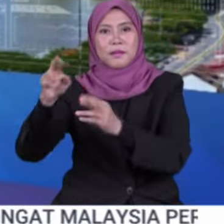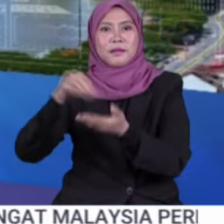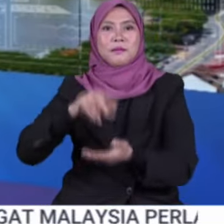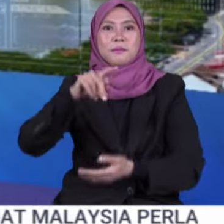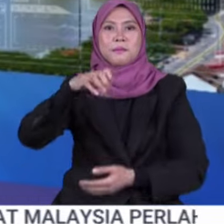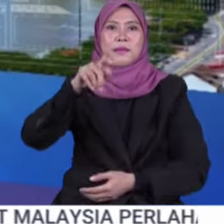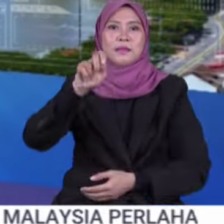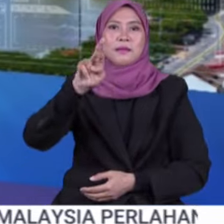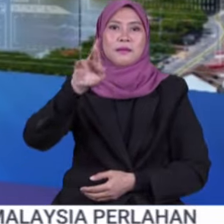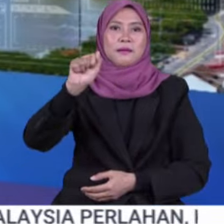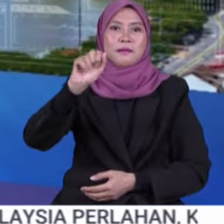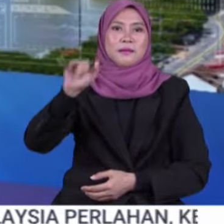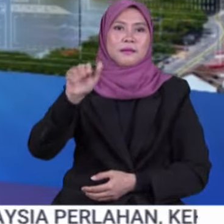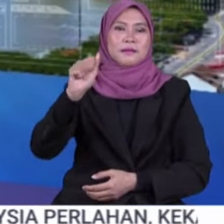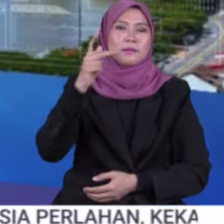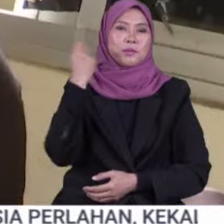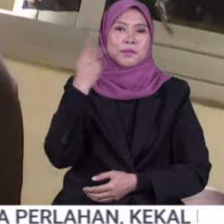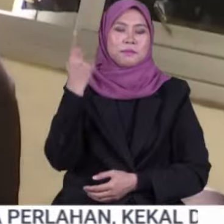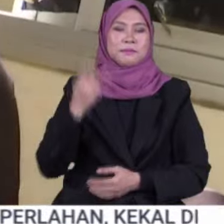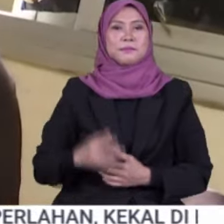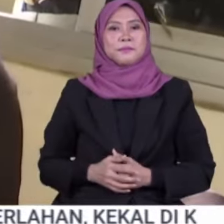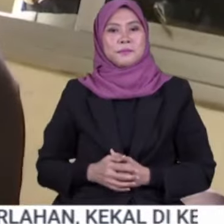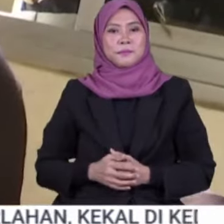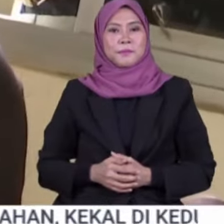Jaya, Kuching.